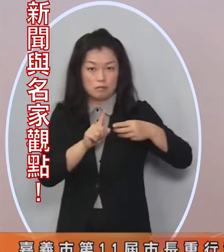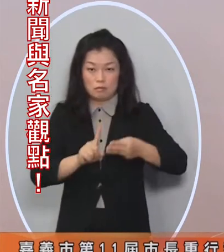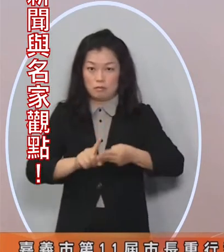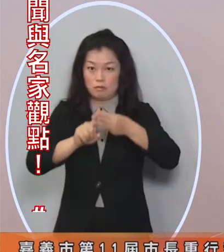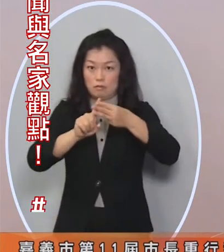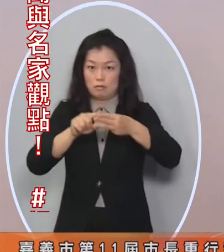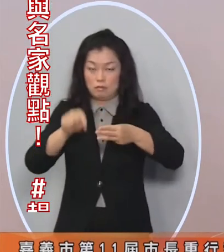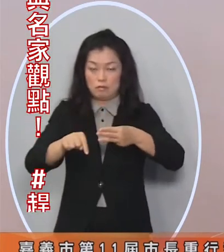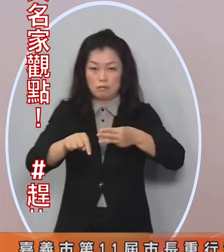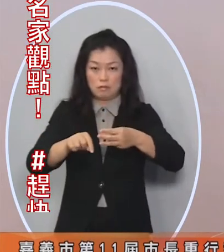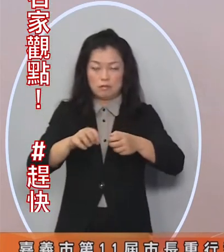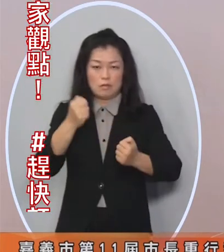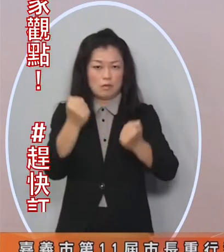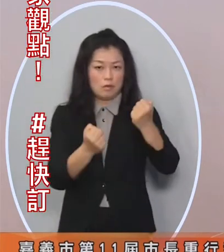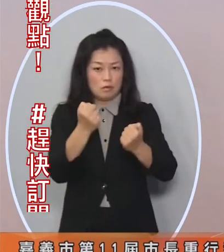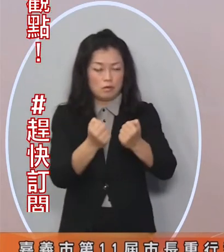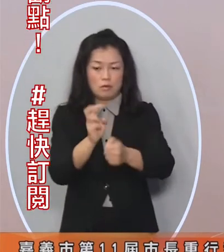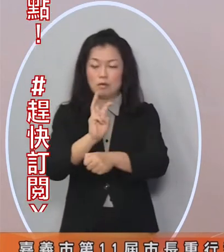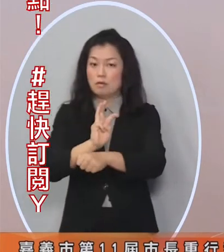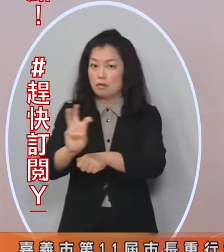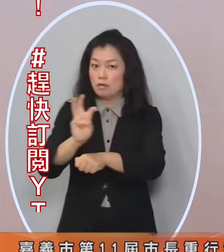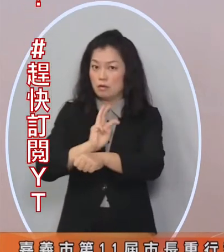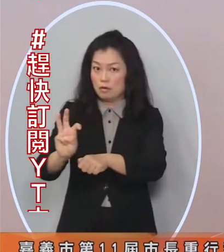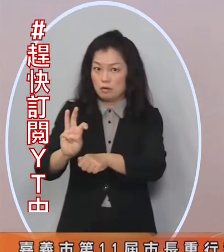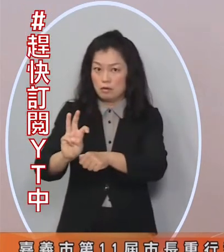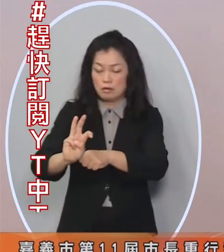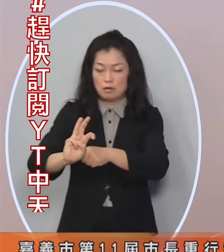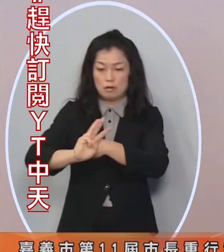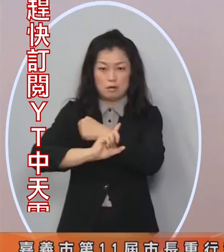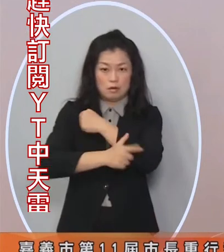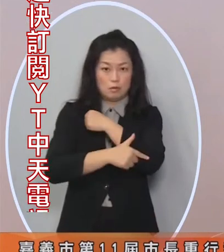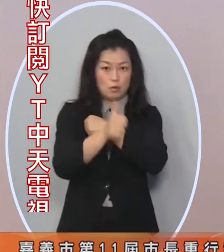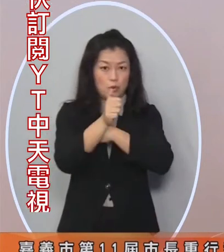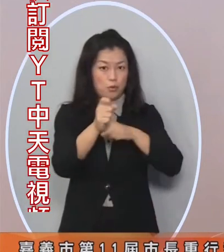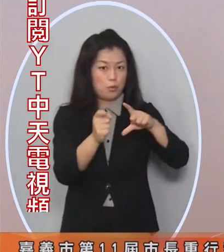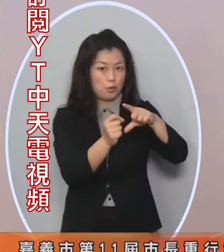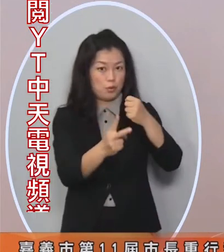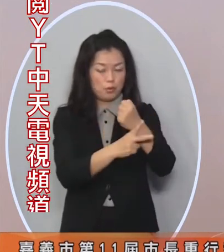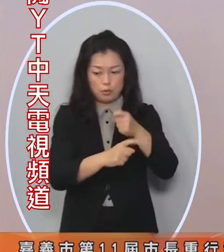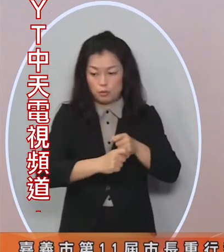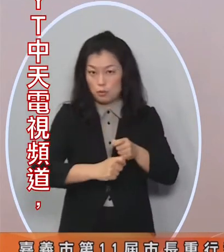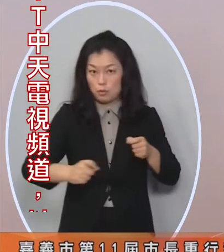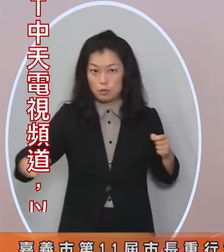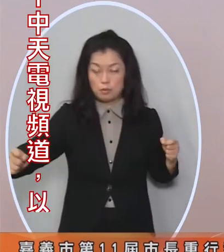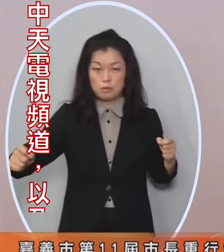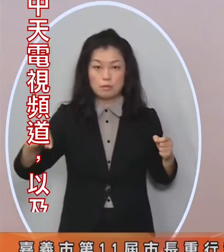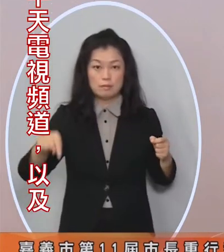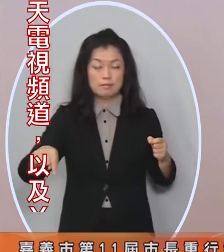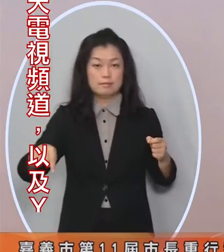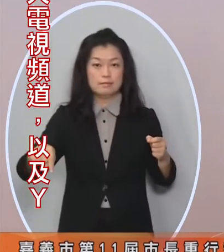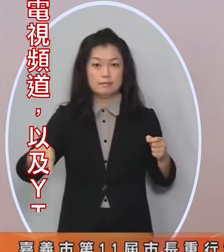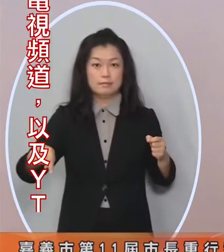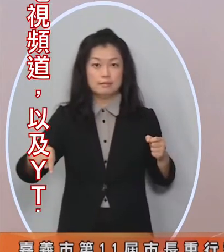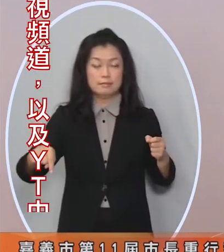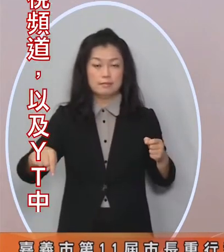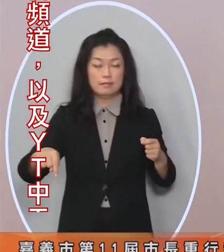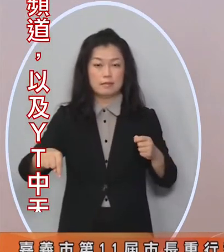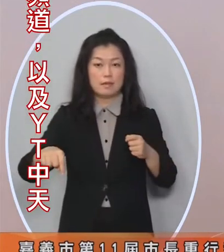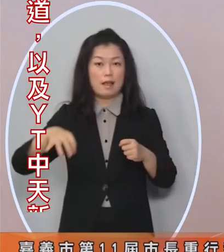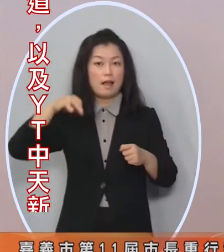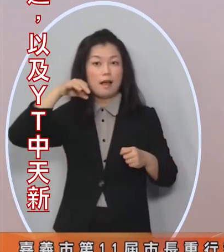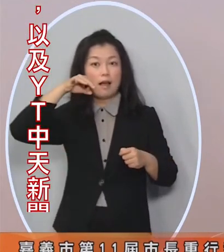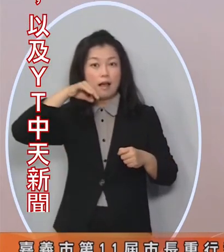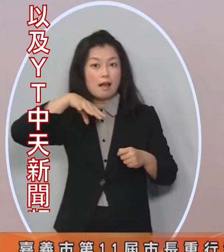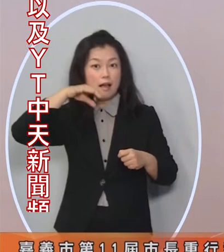的车程，五十公里为半径，第50公里的半径当中，就是对南彰化到